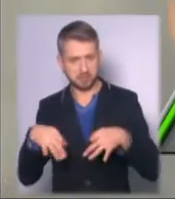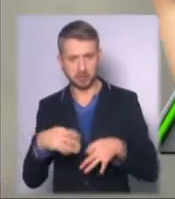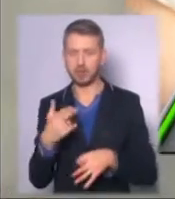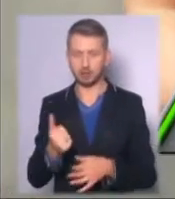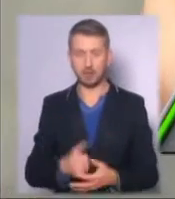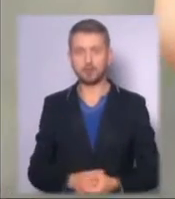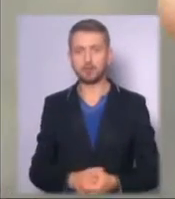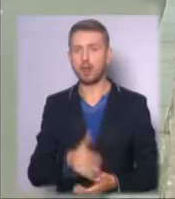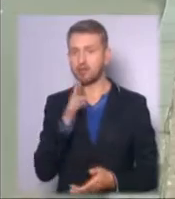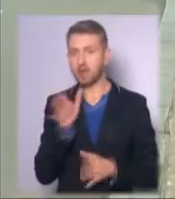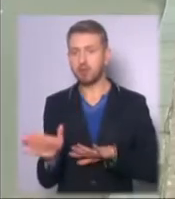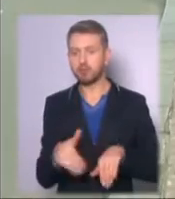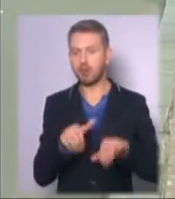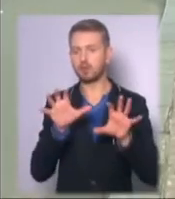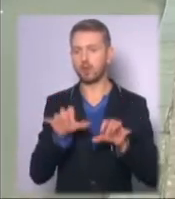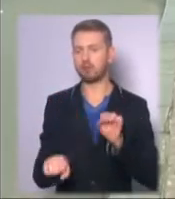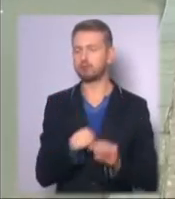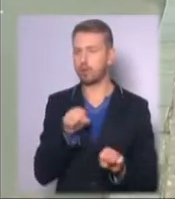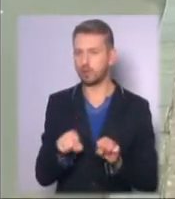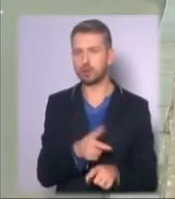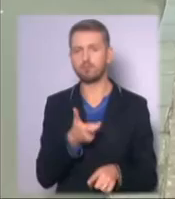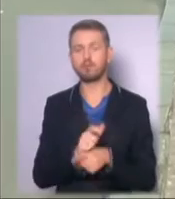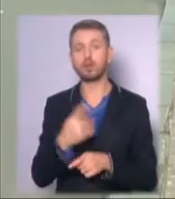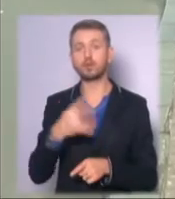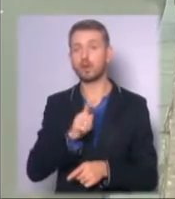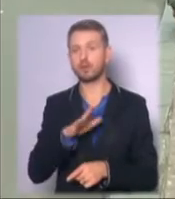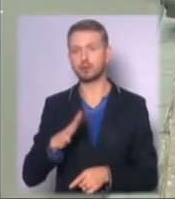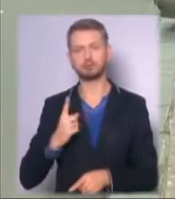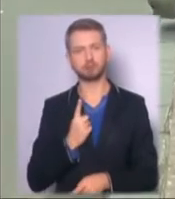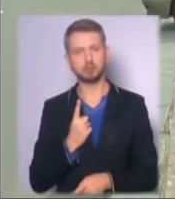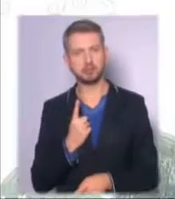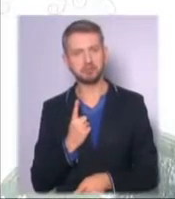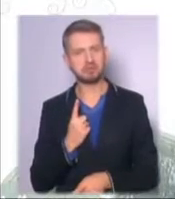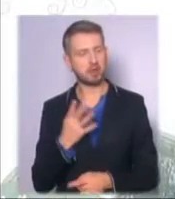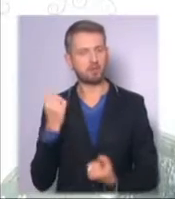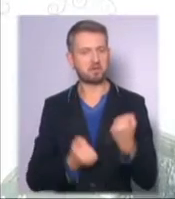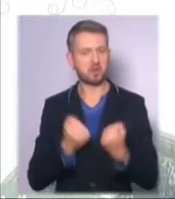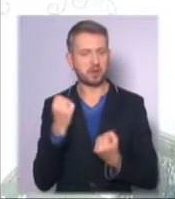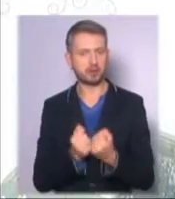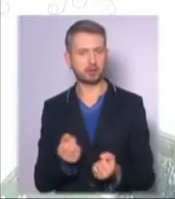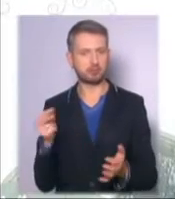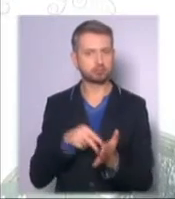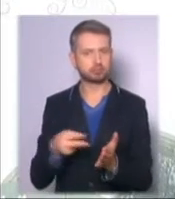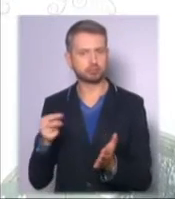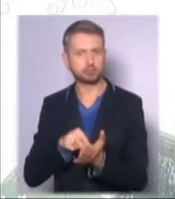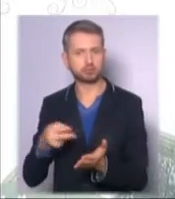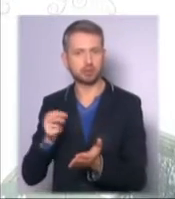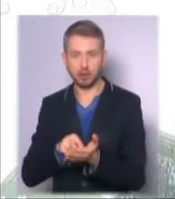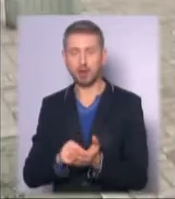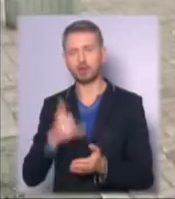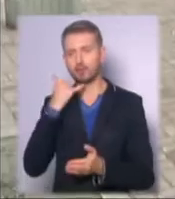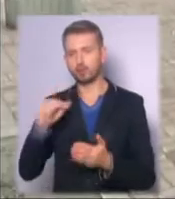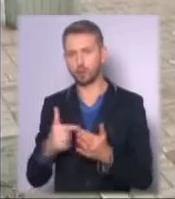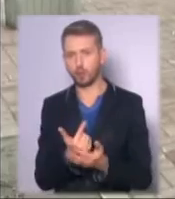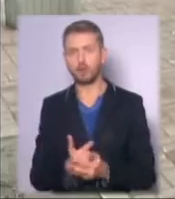Утім, час минає, а закон порушується. За понад 40 хвилин очікування патрульних водії ні на хвильку не дають засумувати знакові. Телефонуємо знову.